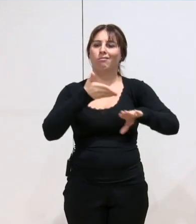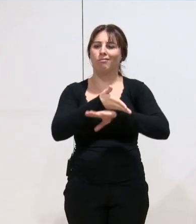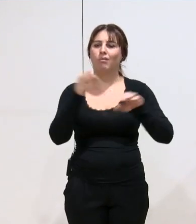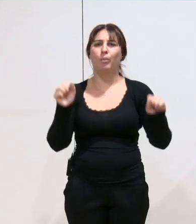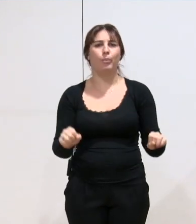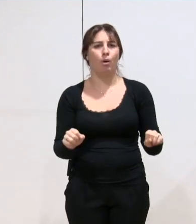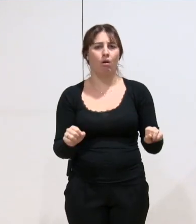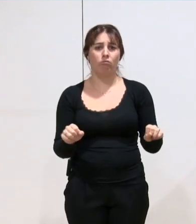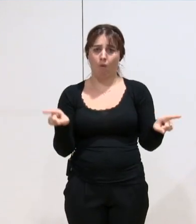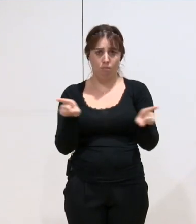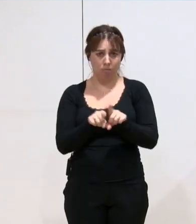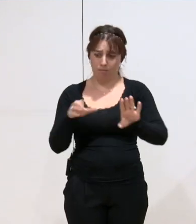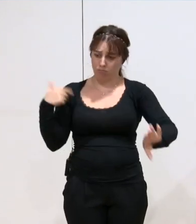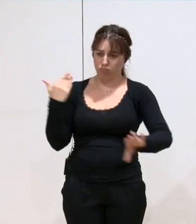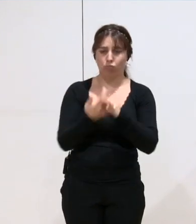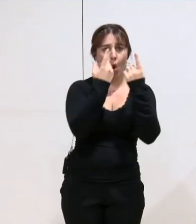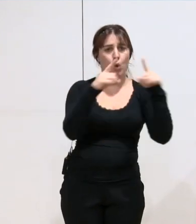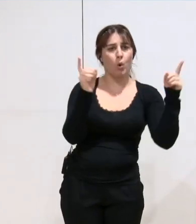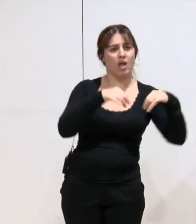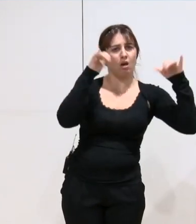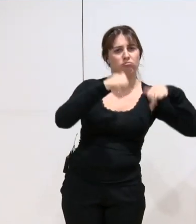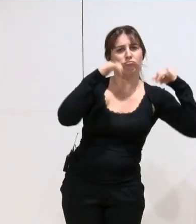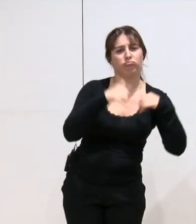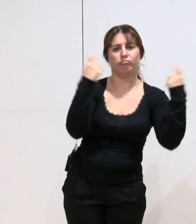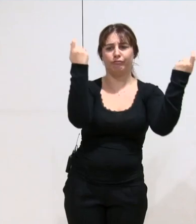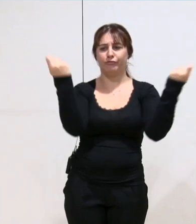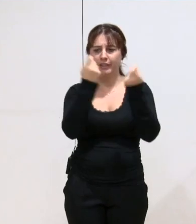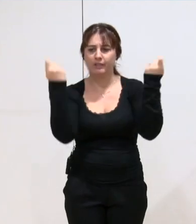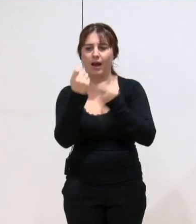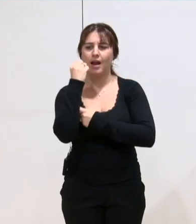cas aujourd'hui, concerts, salons, festivals, etc.